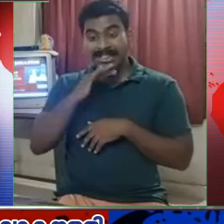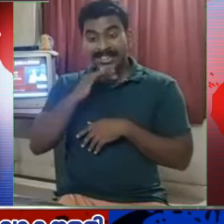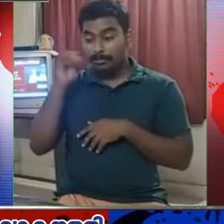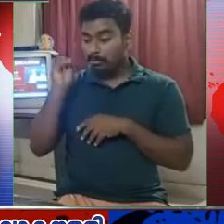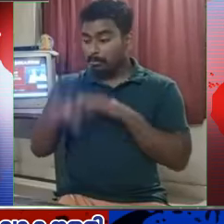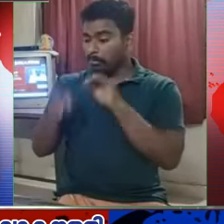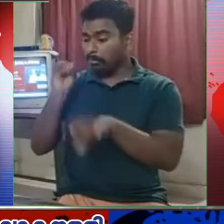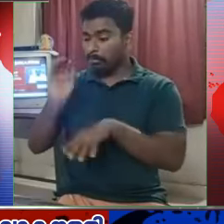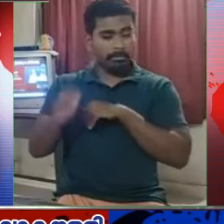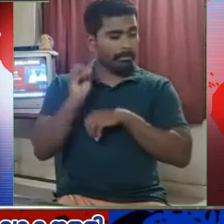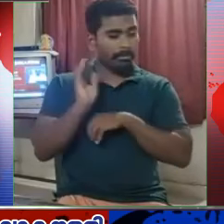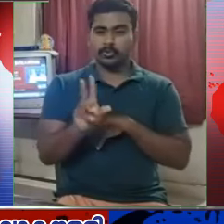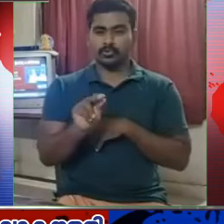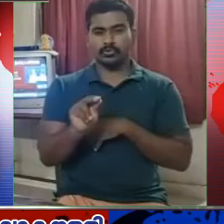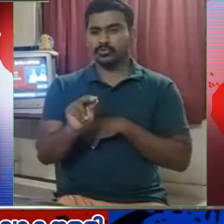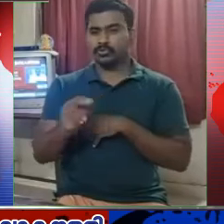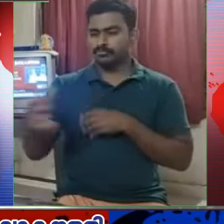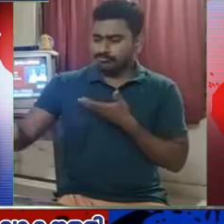കൂമ്പാരം